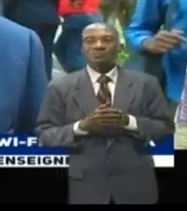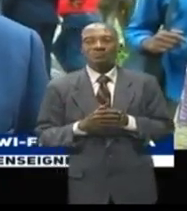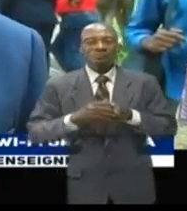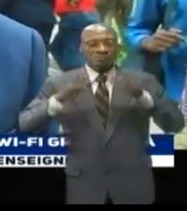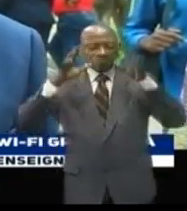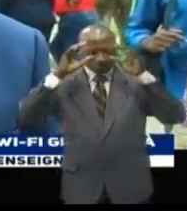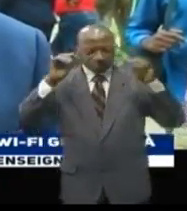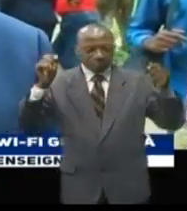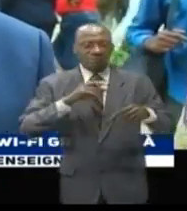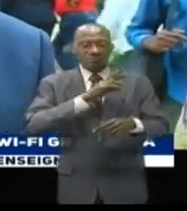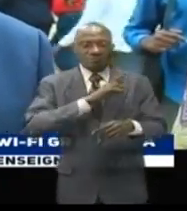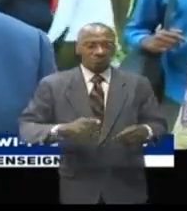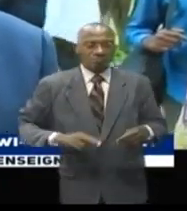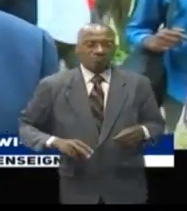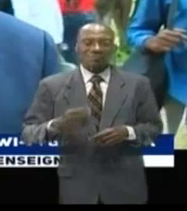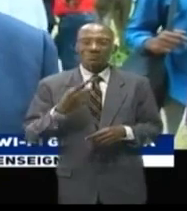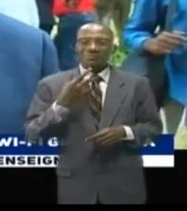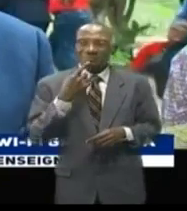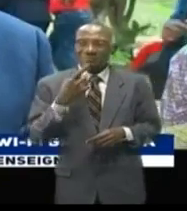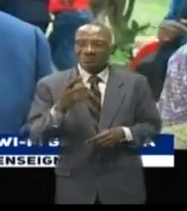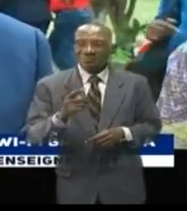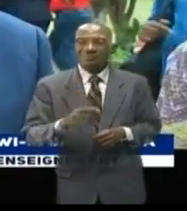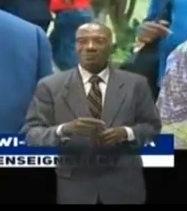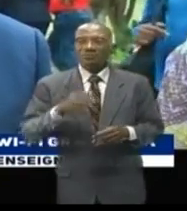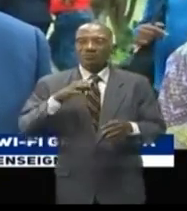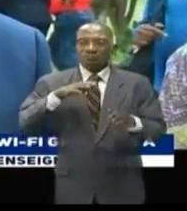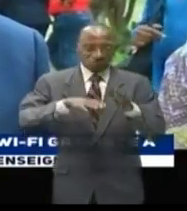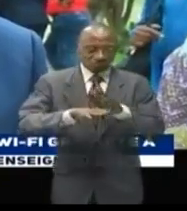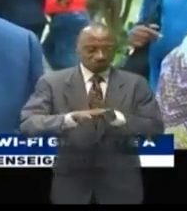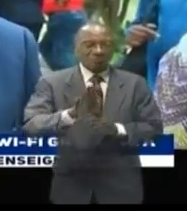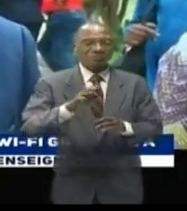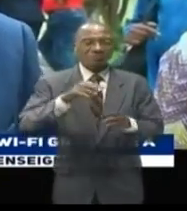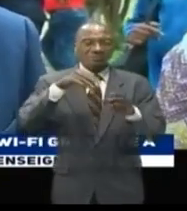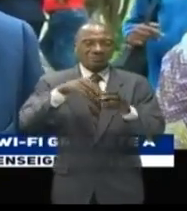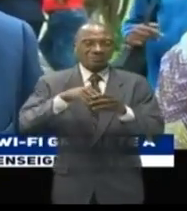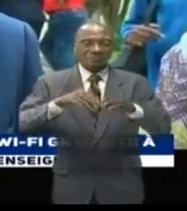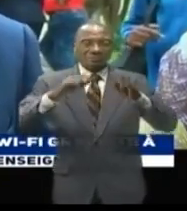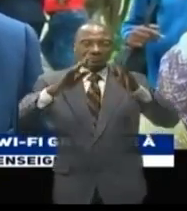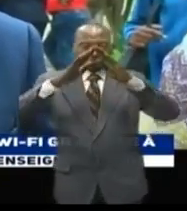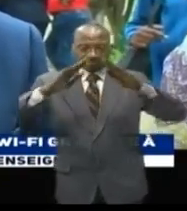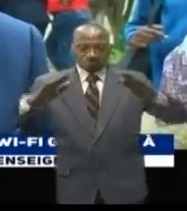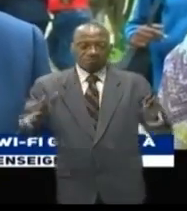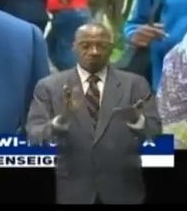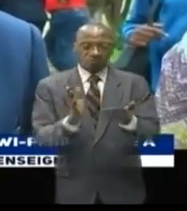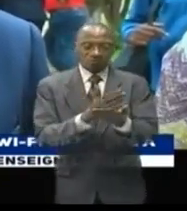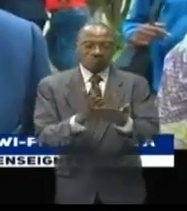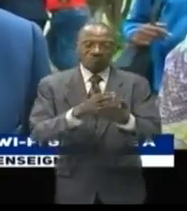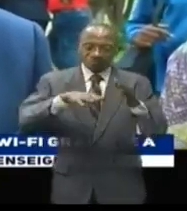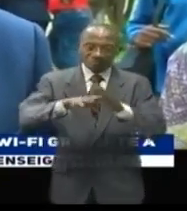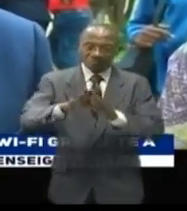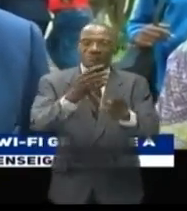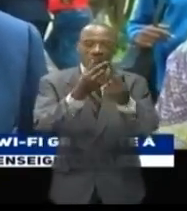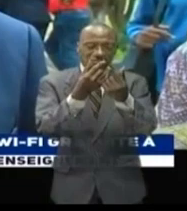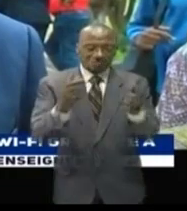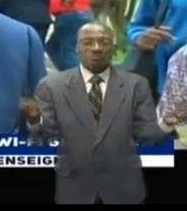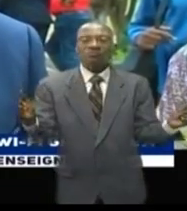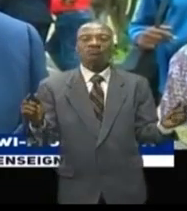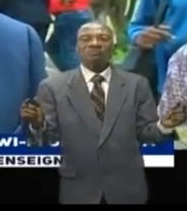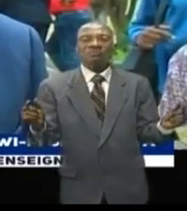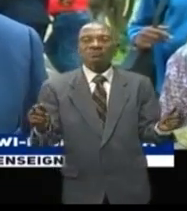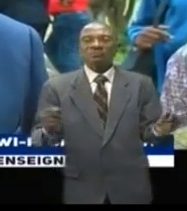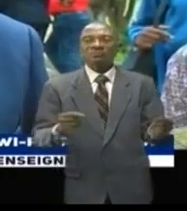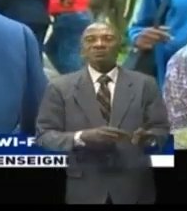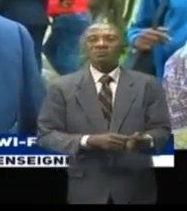de la République est maintenant une réalité l'étudiant congolais sera est à mesure à partir de maintenant